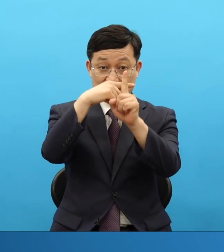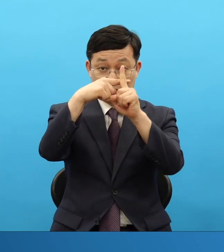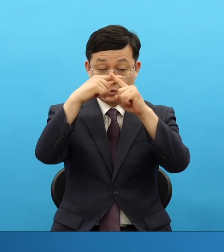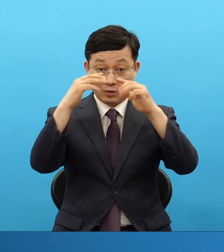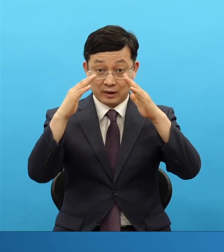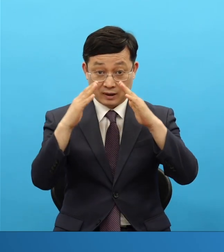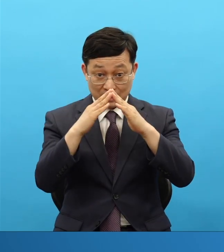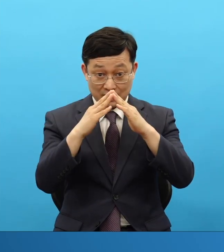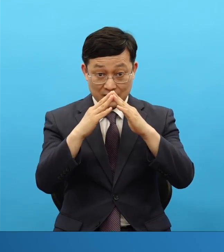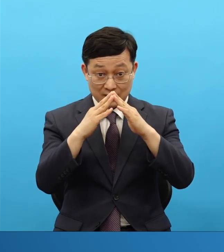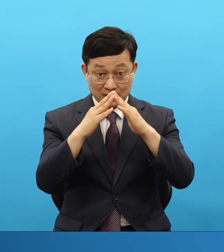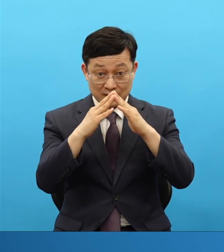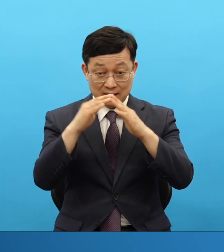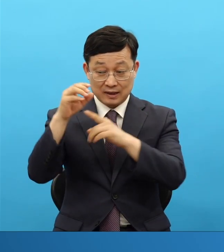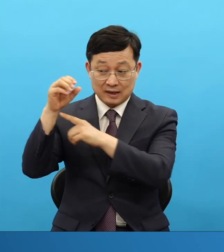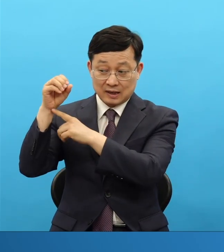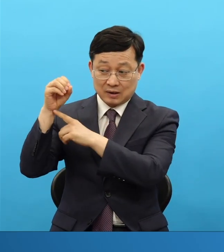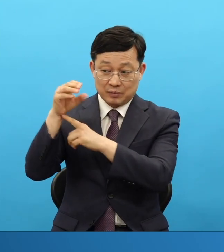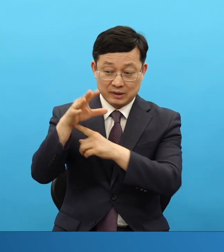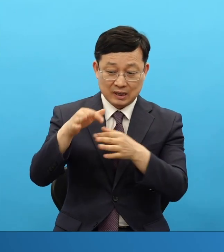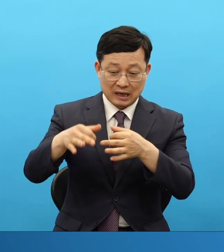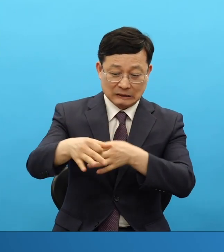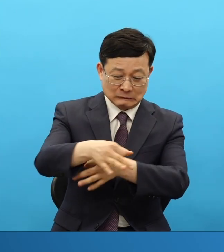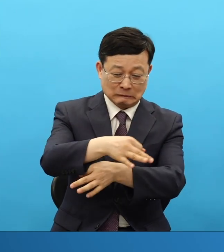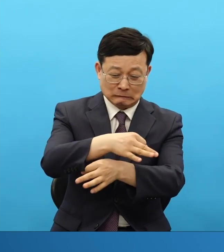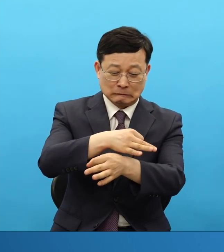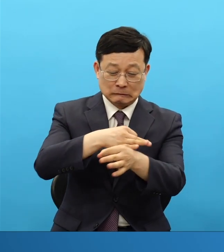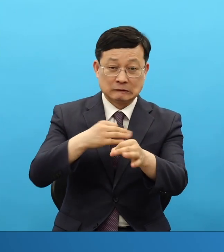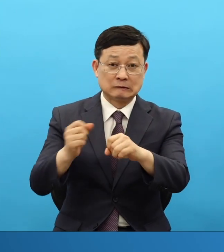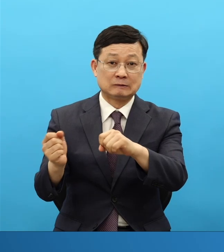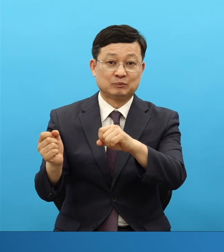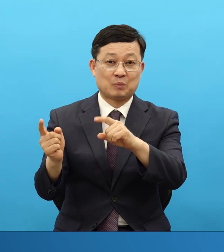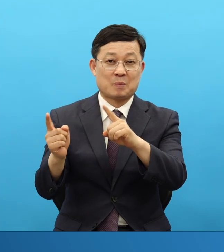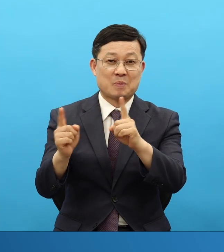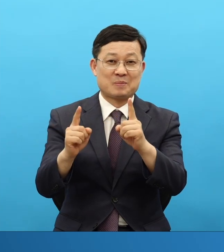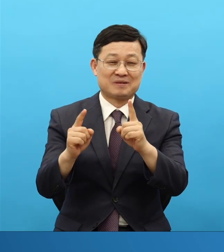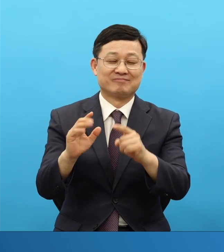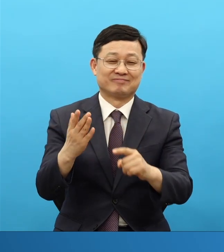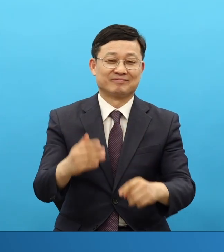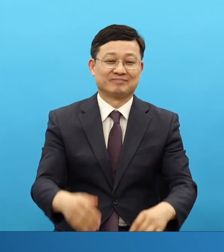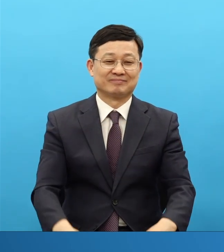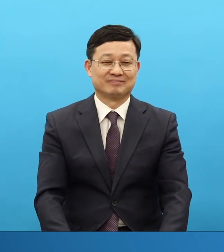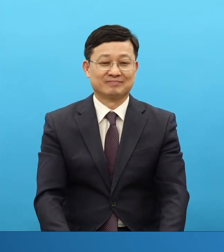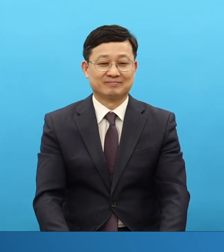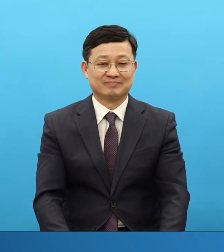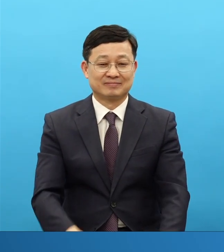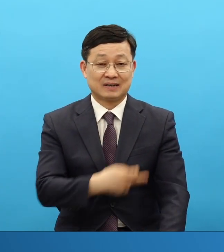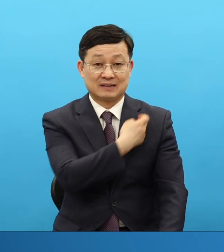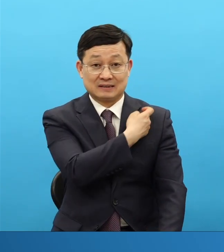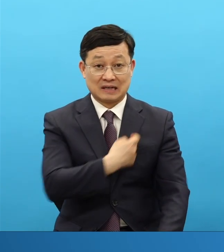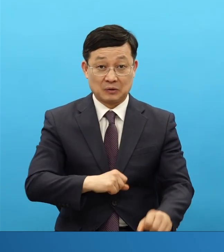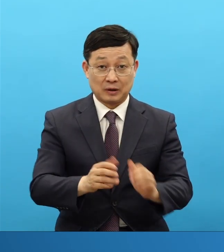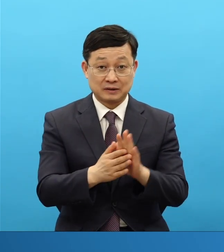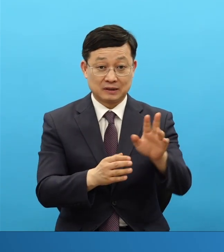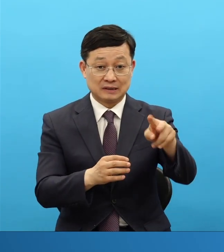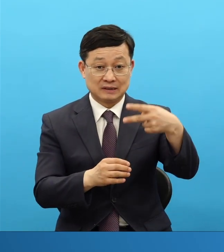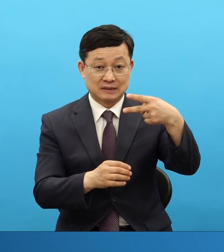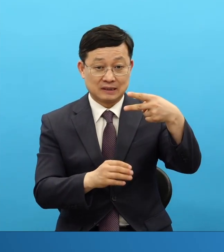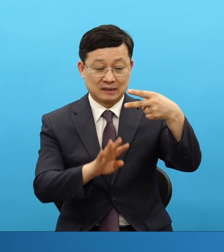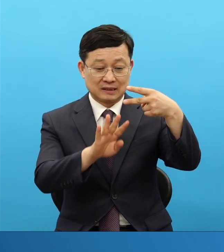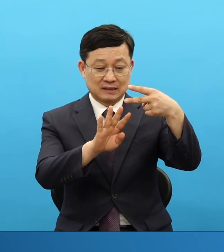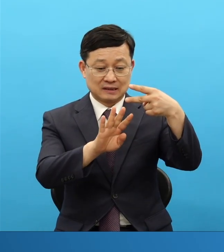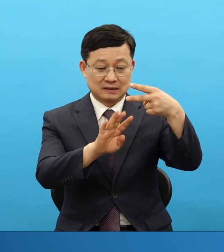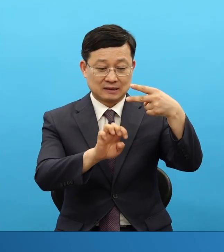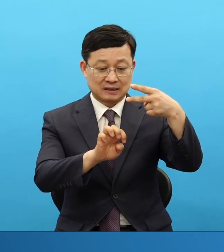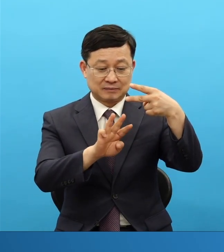교회의 빛의 경제가 일어나기 At this 시작했어요. time, the economy of light began to arise for the church. 사도행 2장